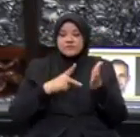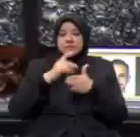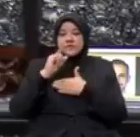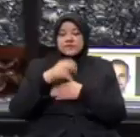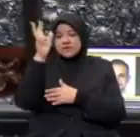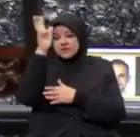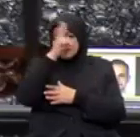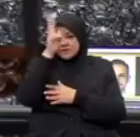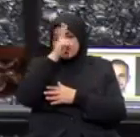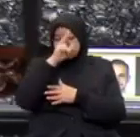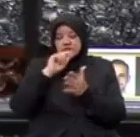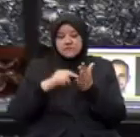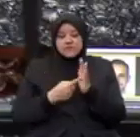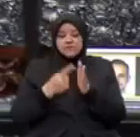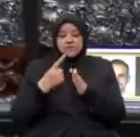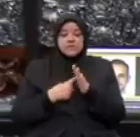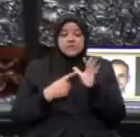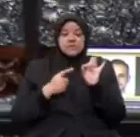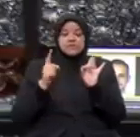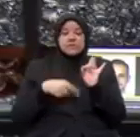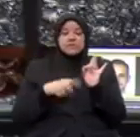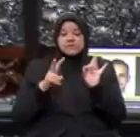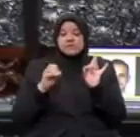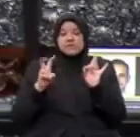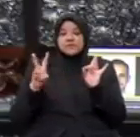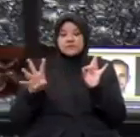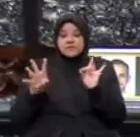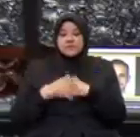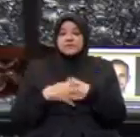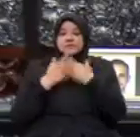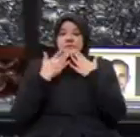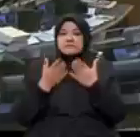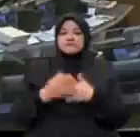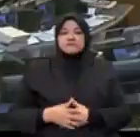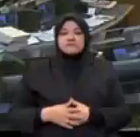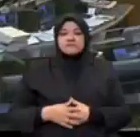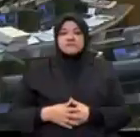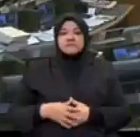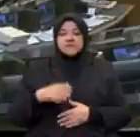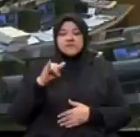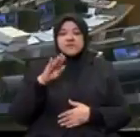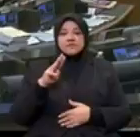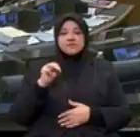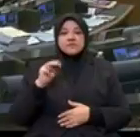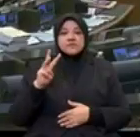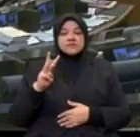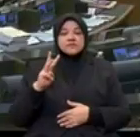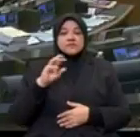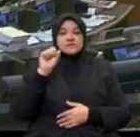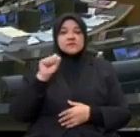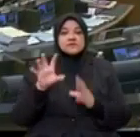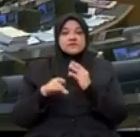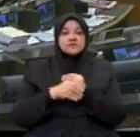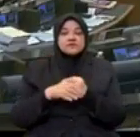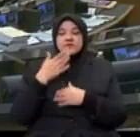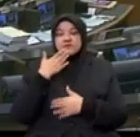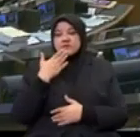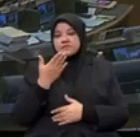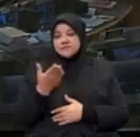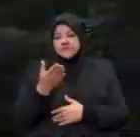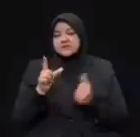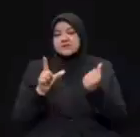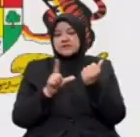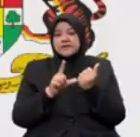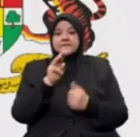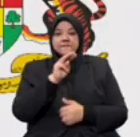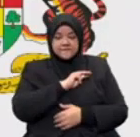projek kerajaan bermula Ogos 2024. Terima kasih. Yang Berhormat, Wangsa Maju, soalan tambahan. Terima kasih